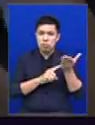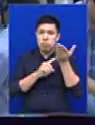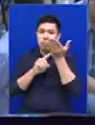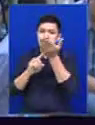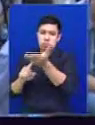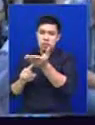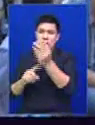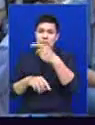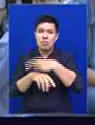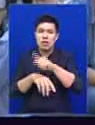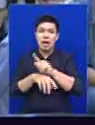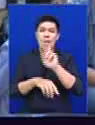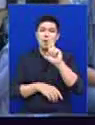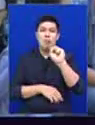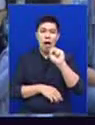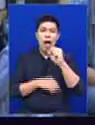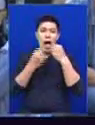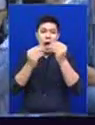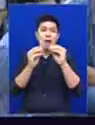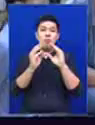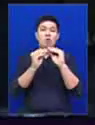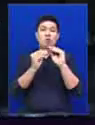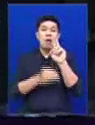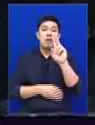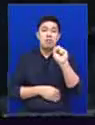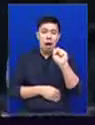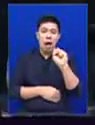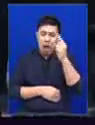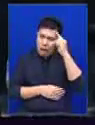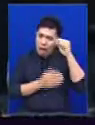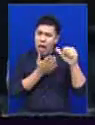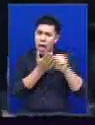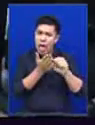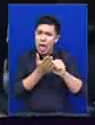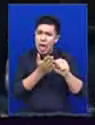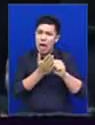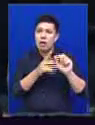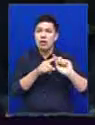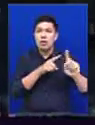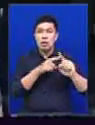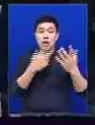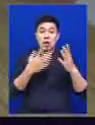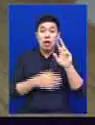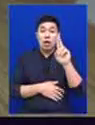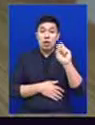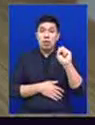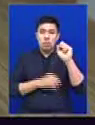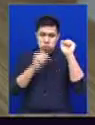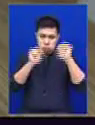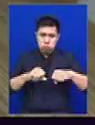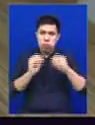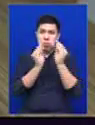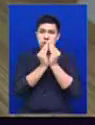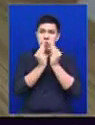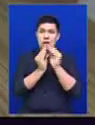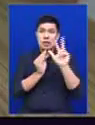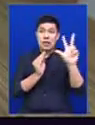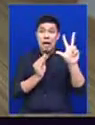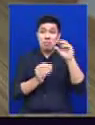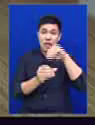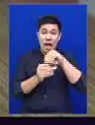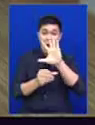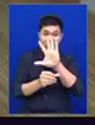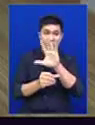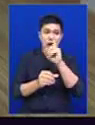ประธานรัฐสภาขอให้เปิดประชุมรัฐสภาเพื่อหาทางออกโดยรัฐสภาจะต้องมีมติไม่น้อยกว่า3ใน5เ